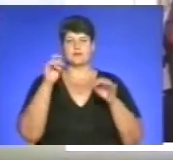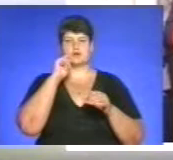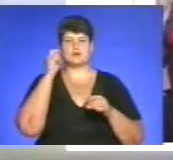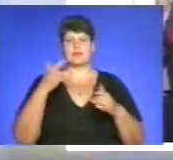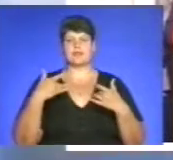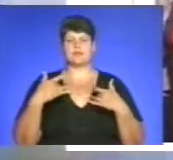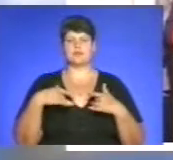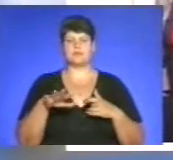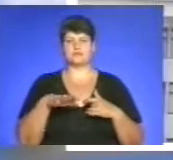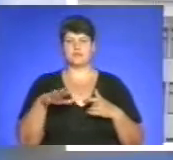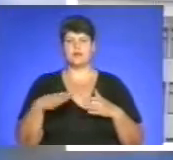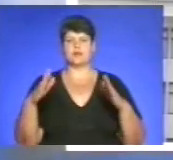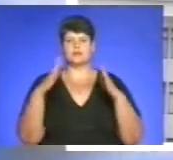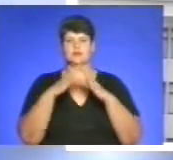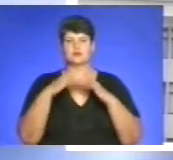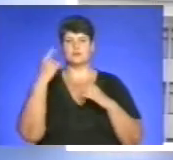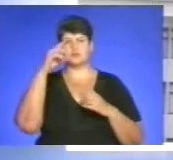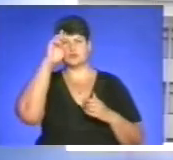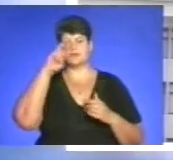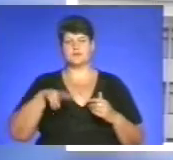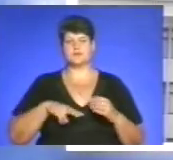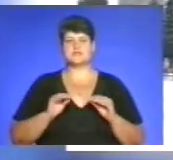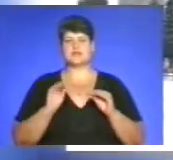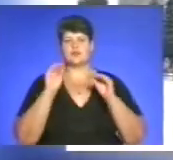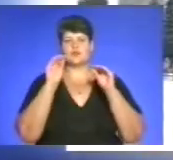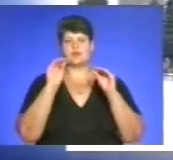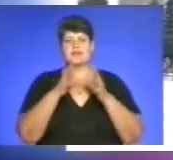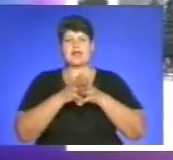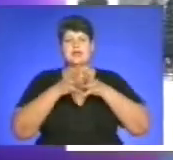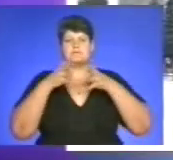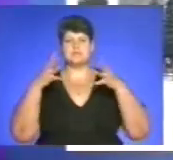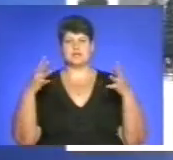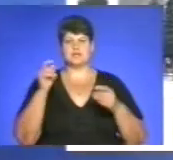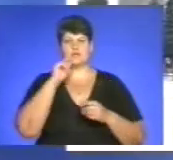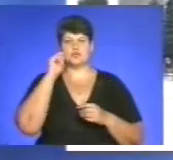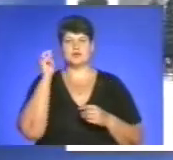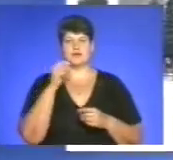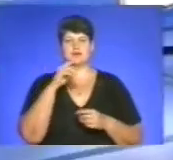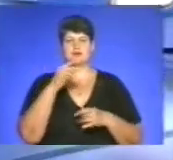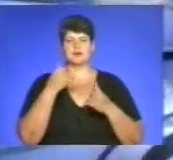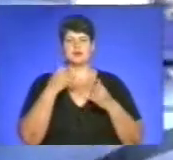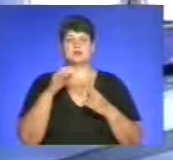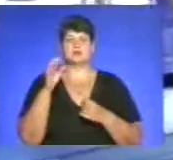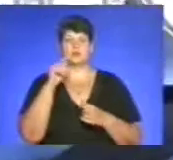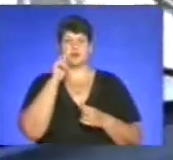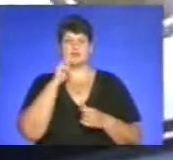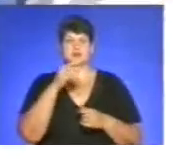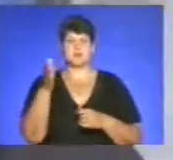а на будівлі обласної державної адміністрації встановили найбільший в Україні національний прапор.